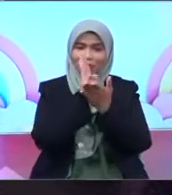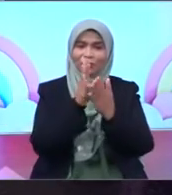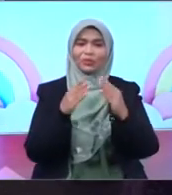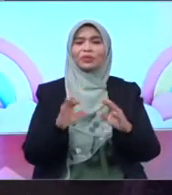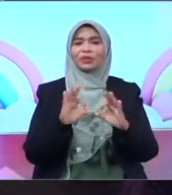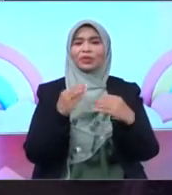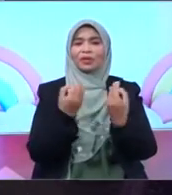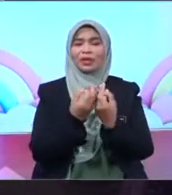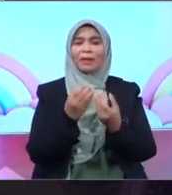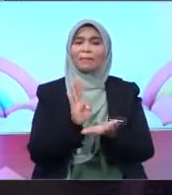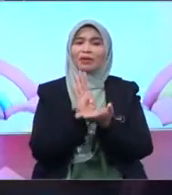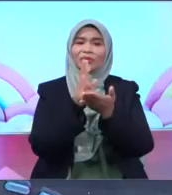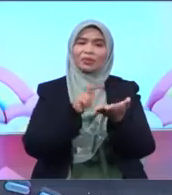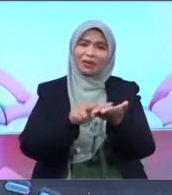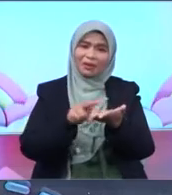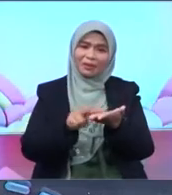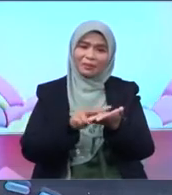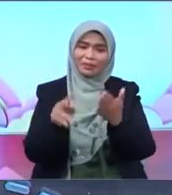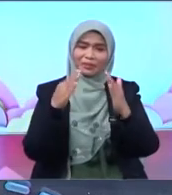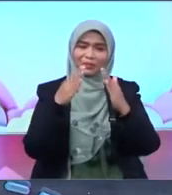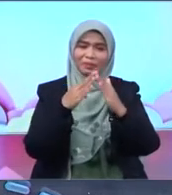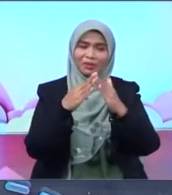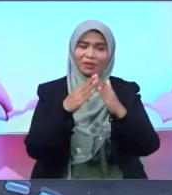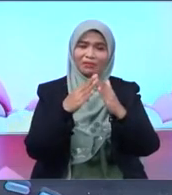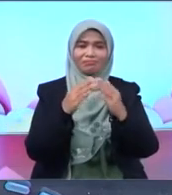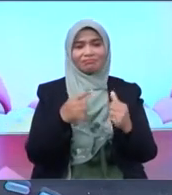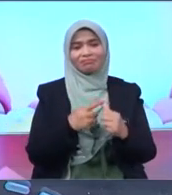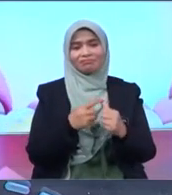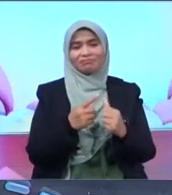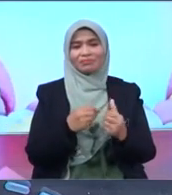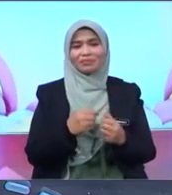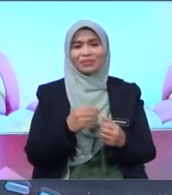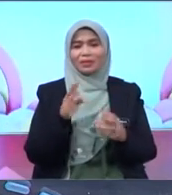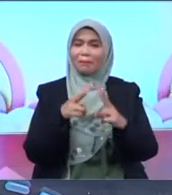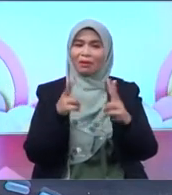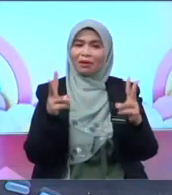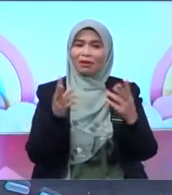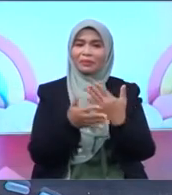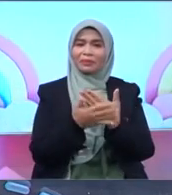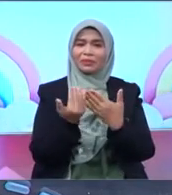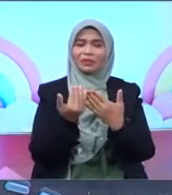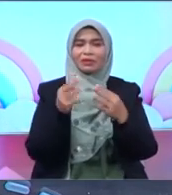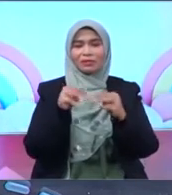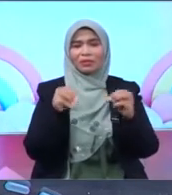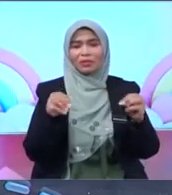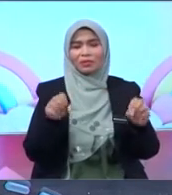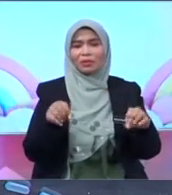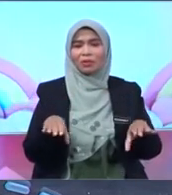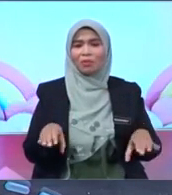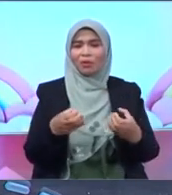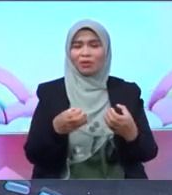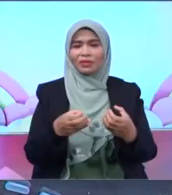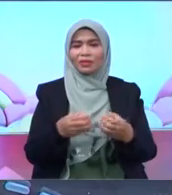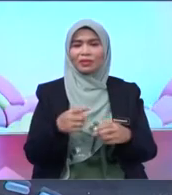ngebantu dengan mengemas rumah oke terutama sekali yang paling mudah yang mungkin murid-murid jadi boleh lakukan bila kita bang